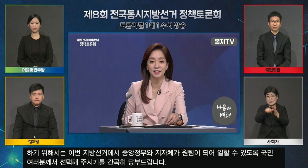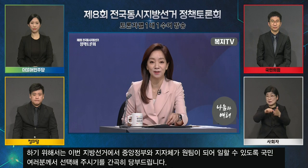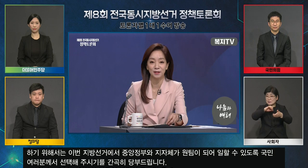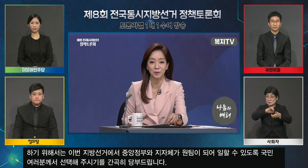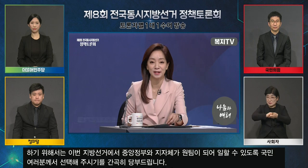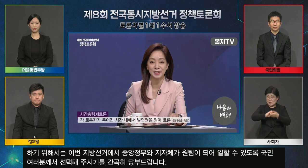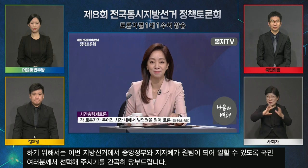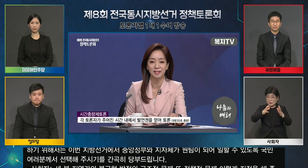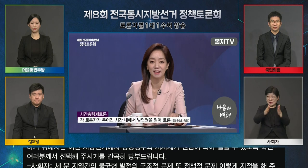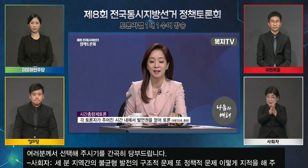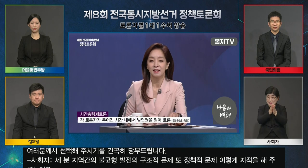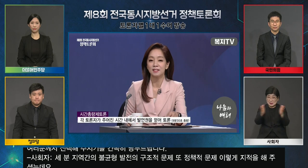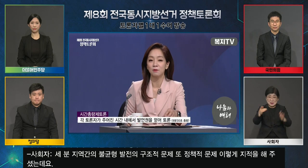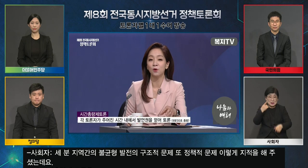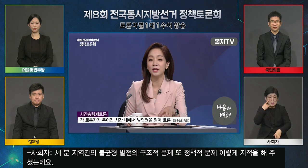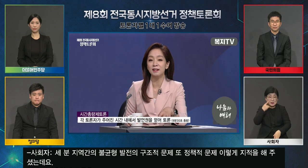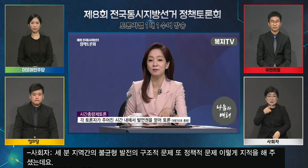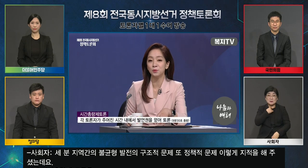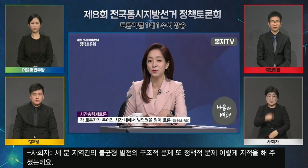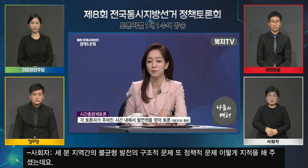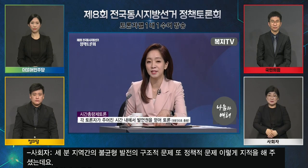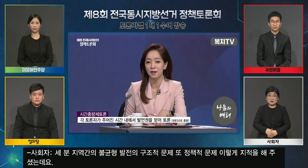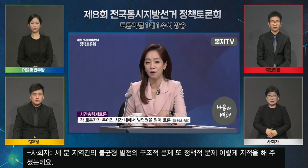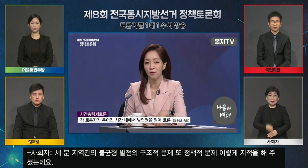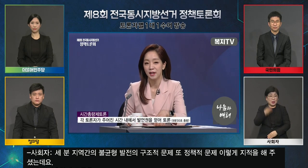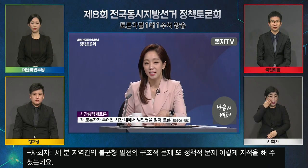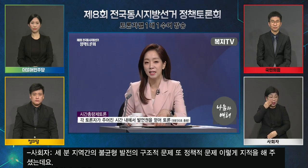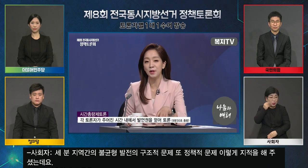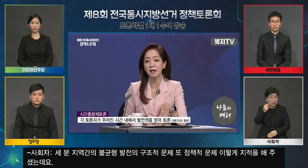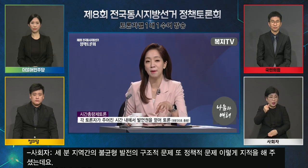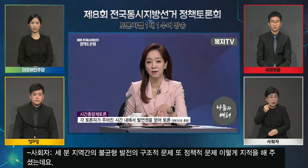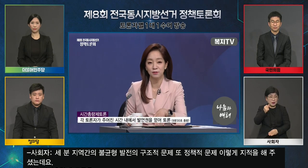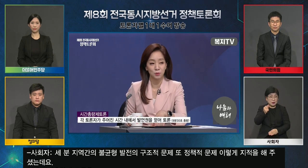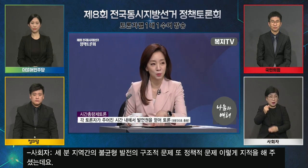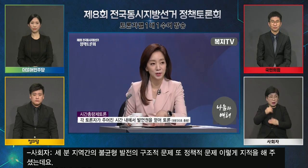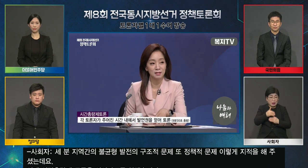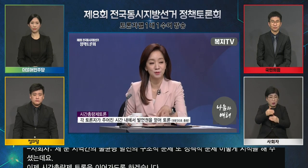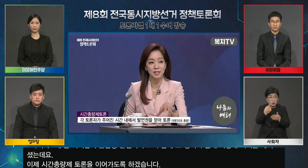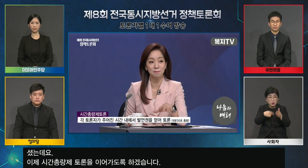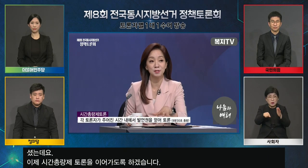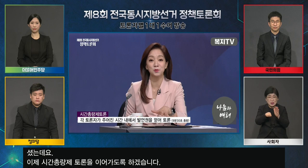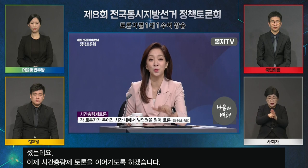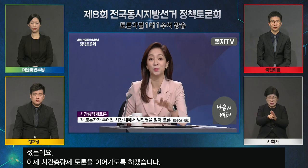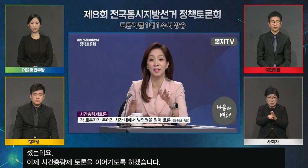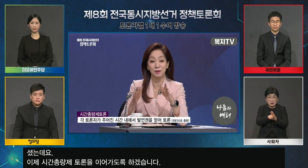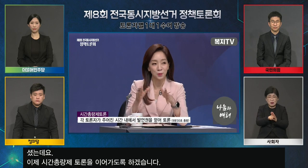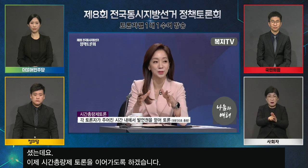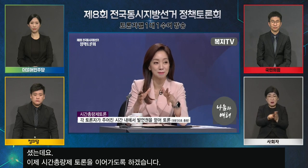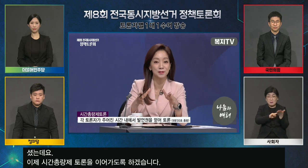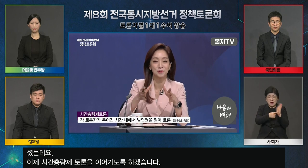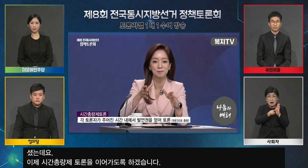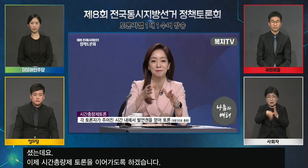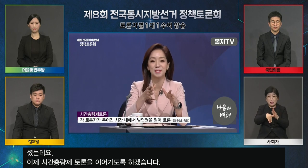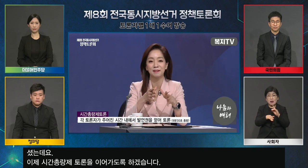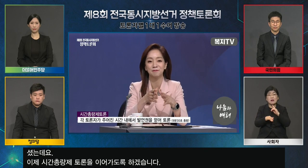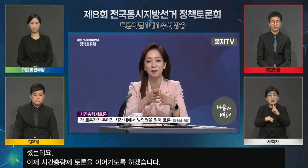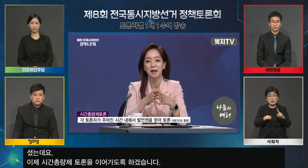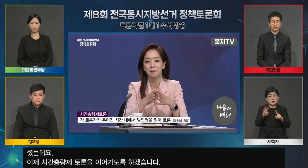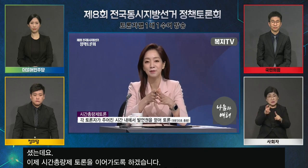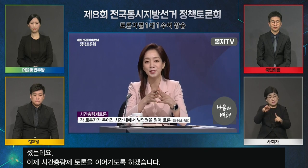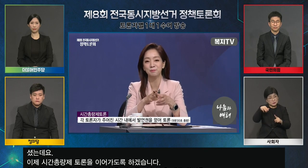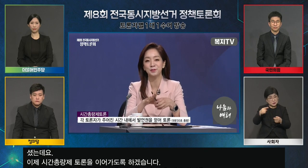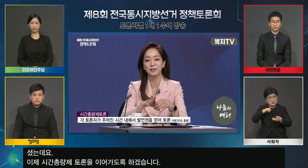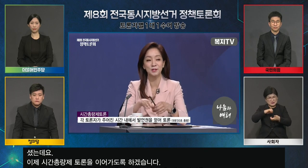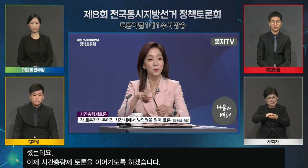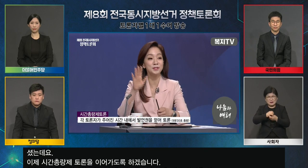토론을 이어가도록 하겠습니다. 원활한 토론을 위해서 1회 발언은 되도록 1분 30초 내로 답변해 주시면 감사하겠고요.